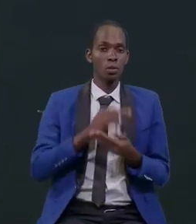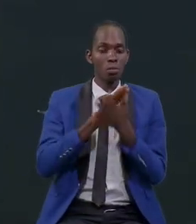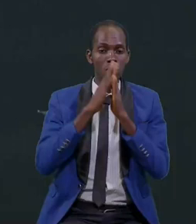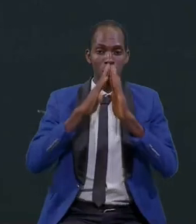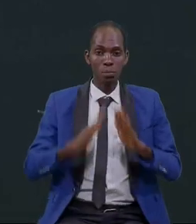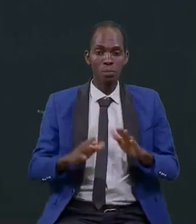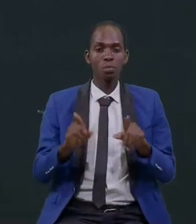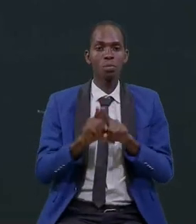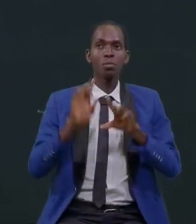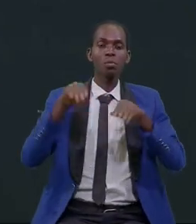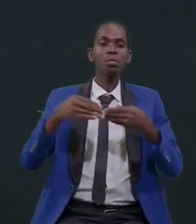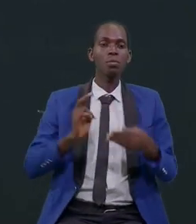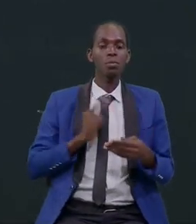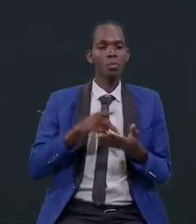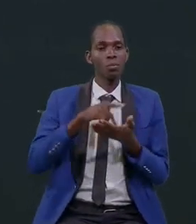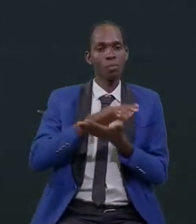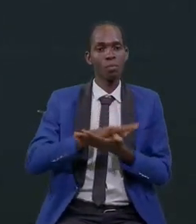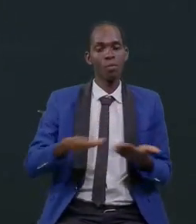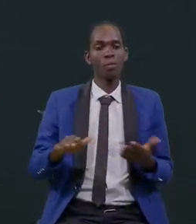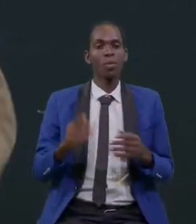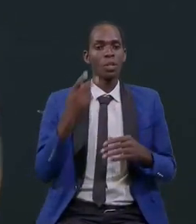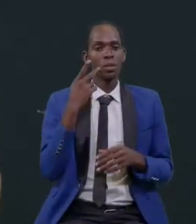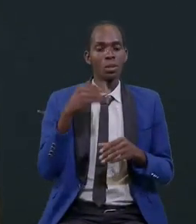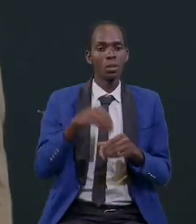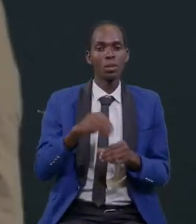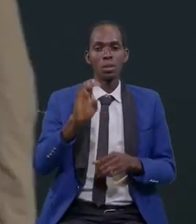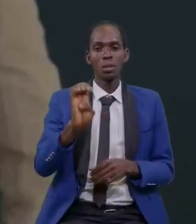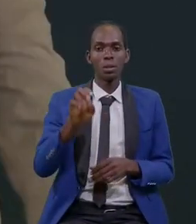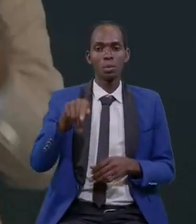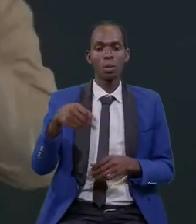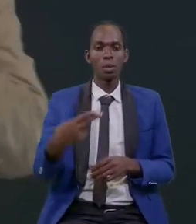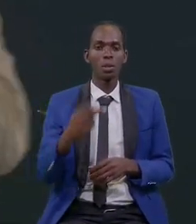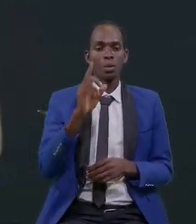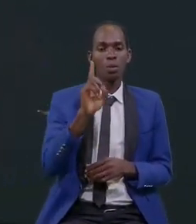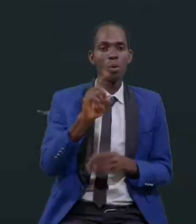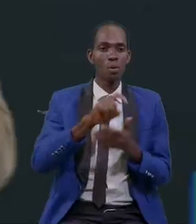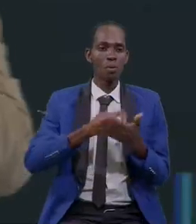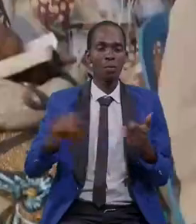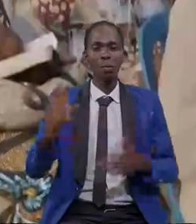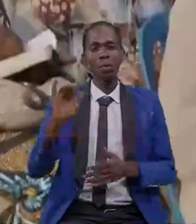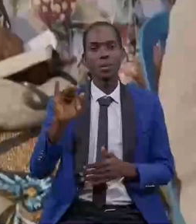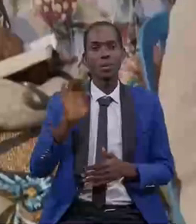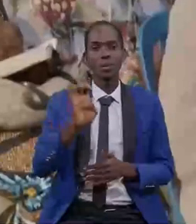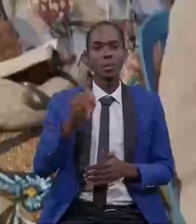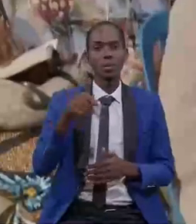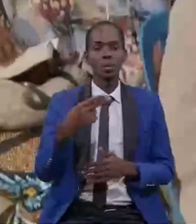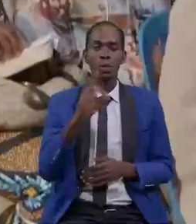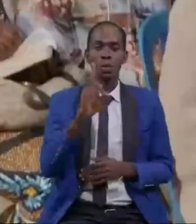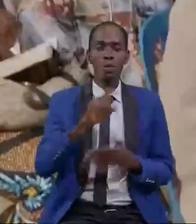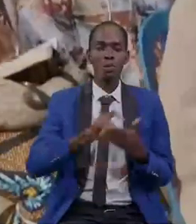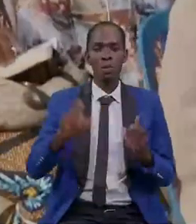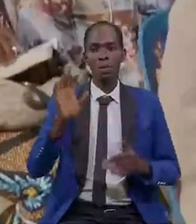la pureté. Il nous dit en Éphésiens au chapitre 1. Verset 19, Éphésiens 1,